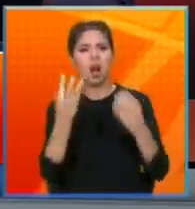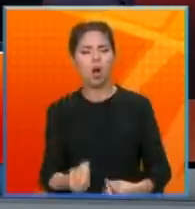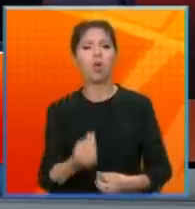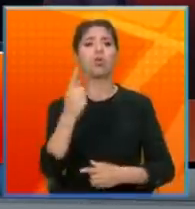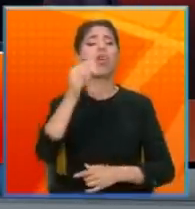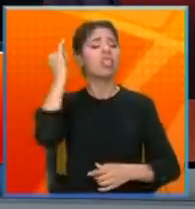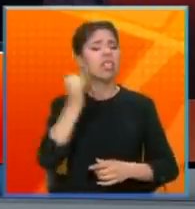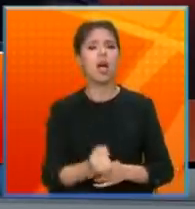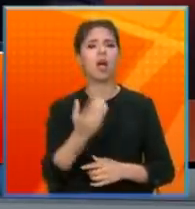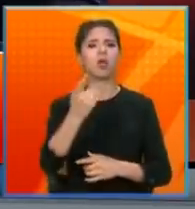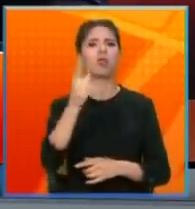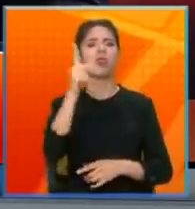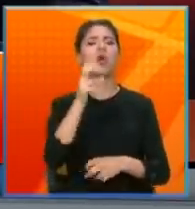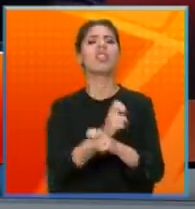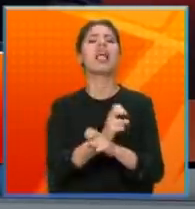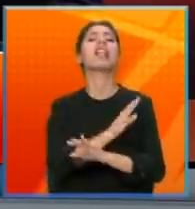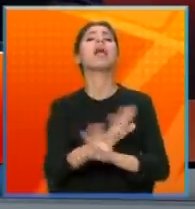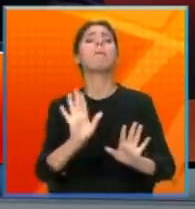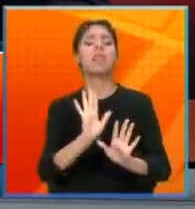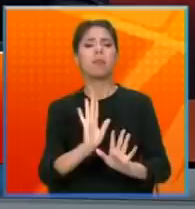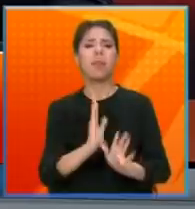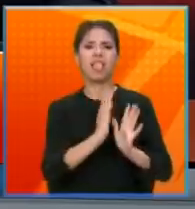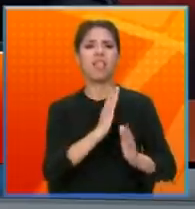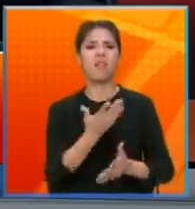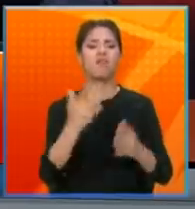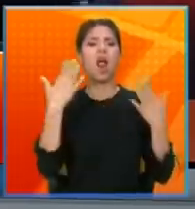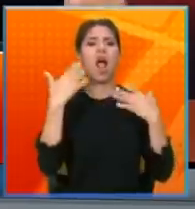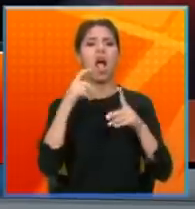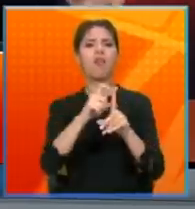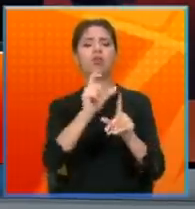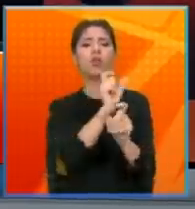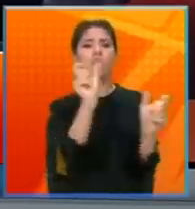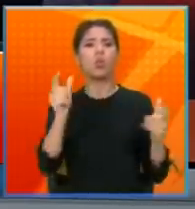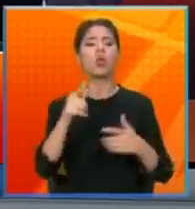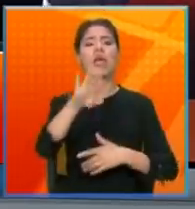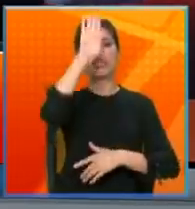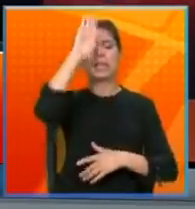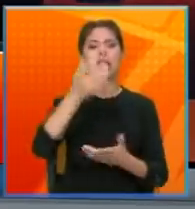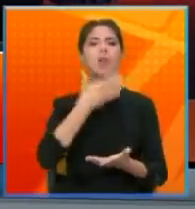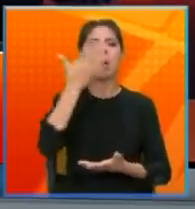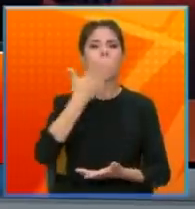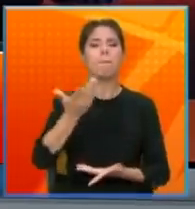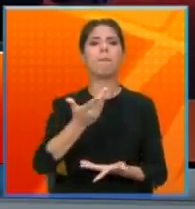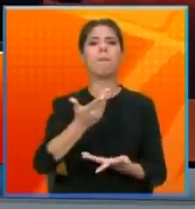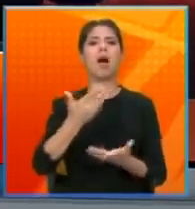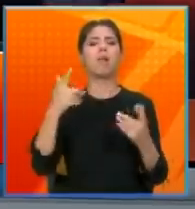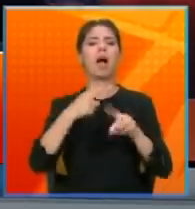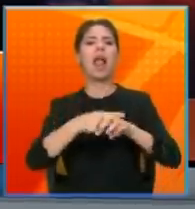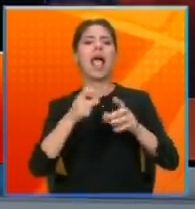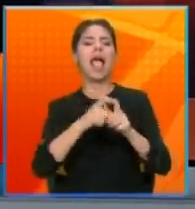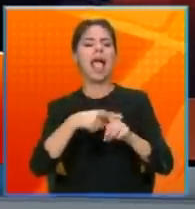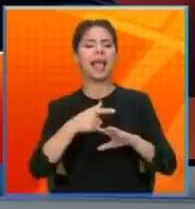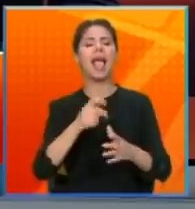ise tehlikenin hala geçmediği gerçeği. Meteorolojik uyarı hem İstanbul hem Marmara ve hem de Ege